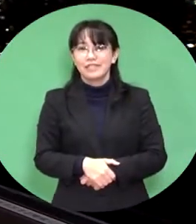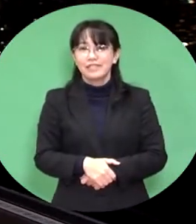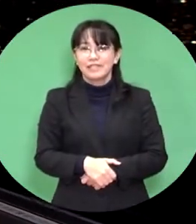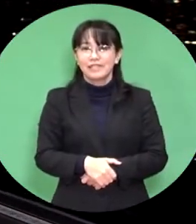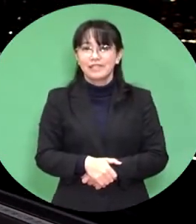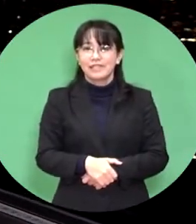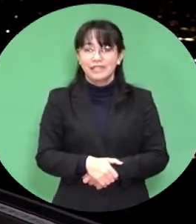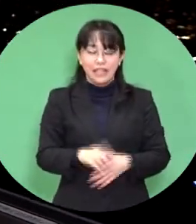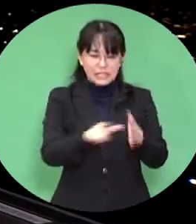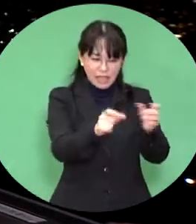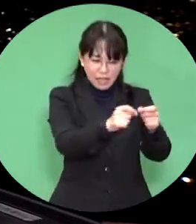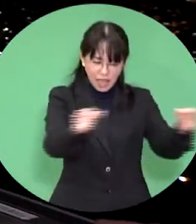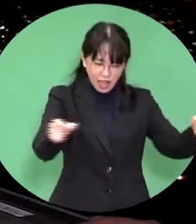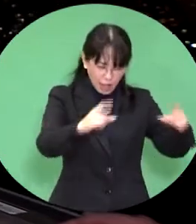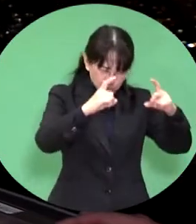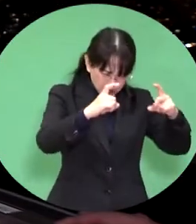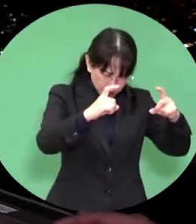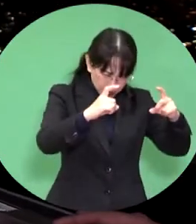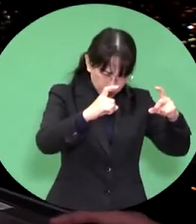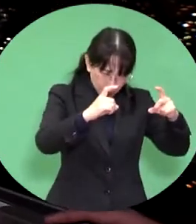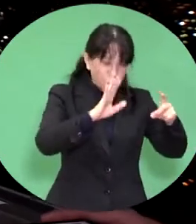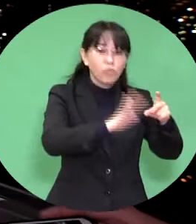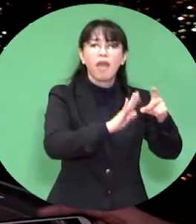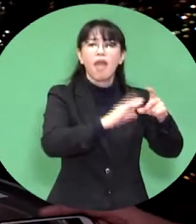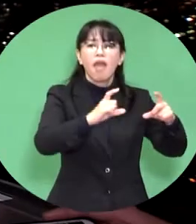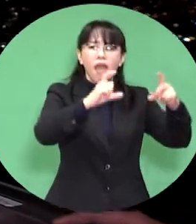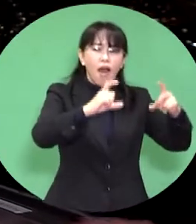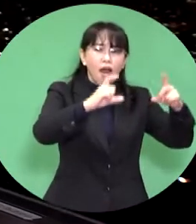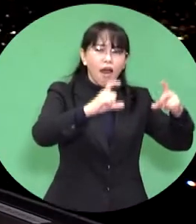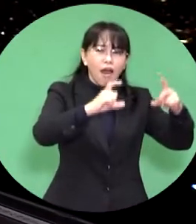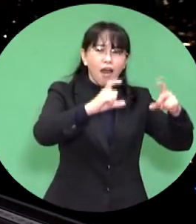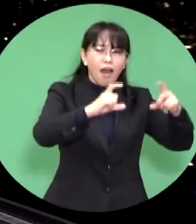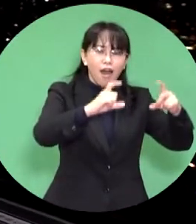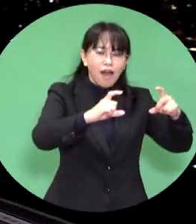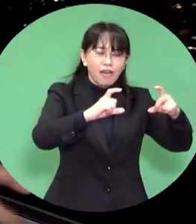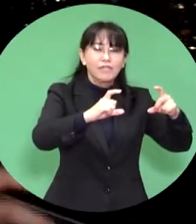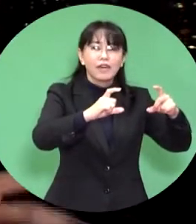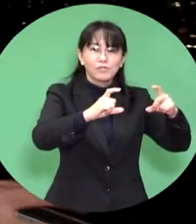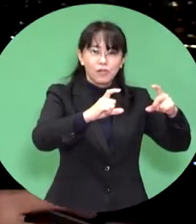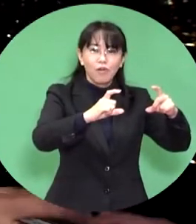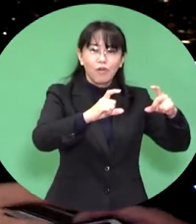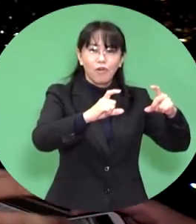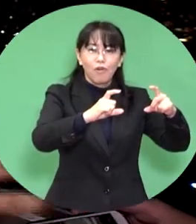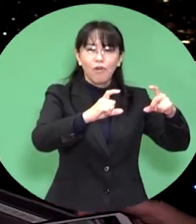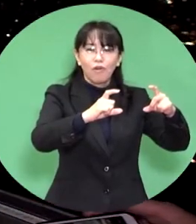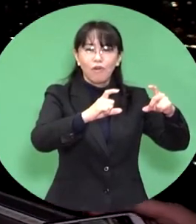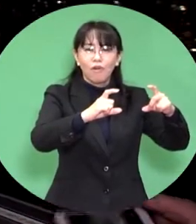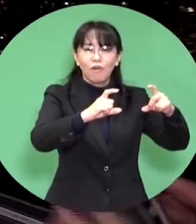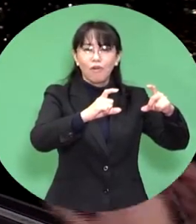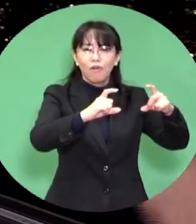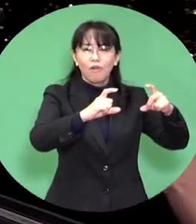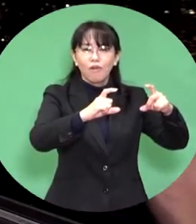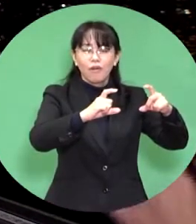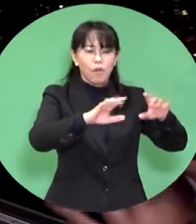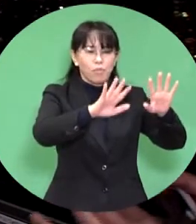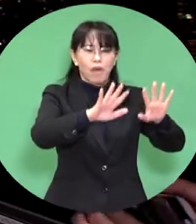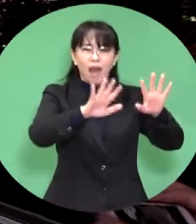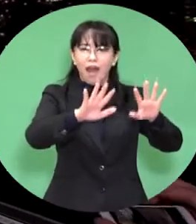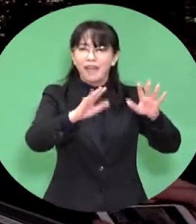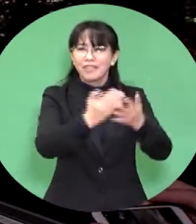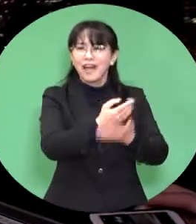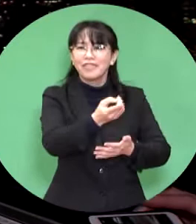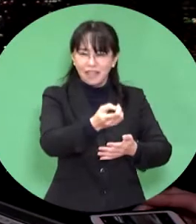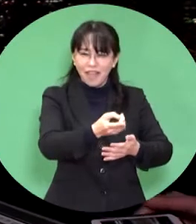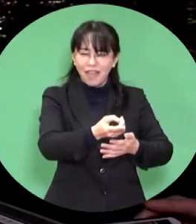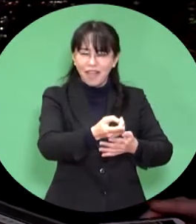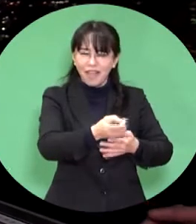は長い時間当てるとどうしてもこう手ぶれを起こしちゃうと、こうなんかねブレちゃってう